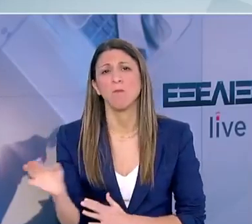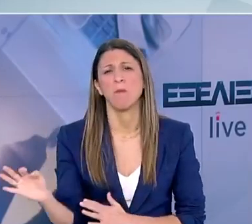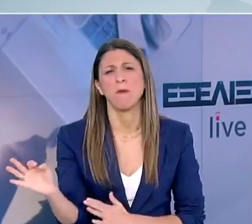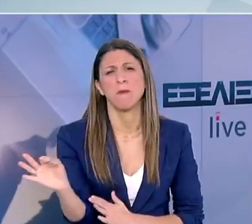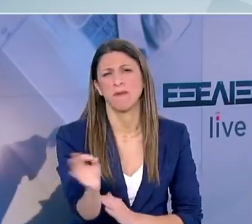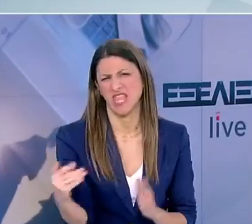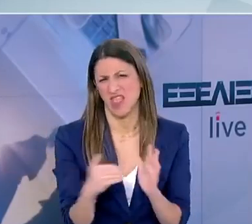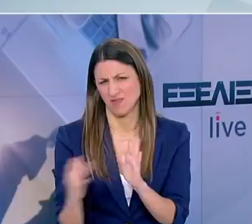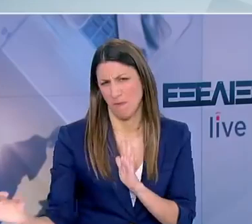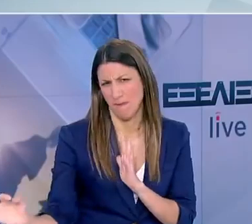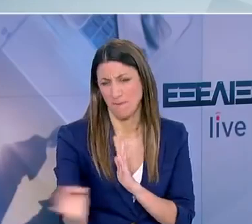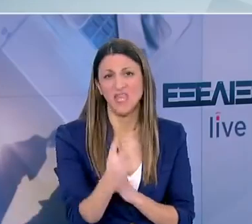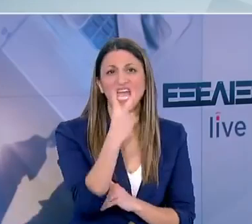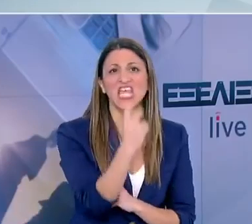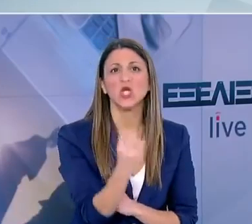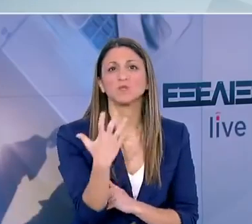νόσου,